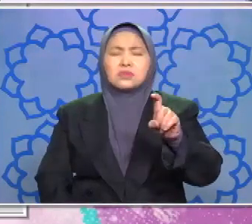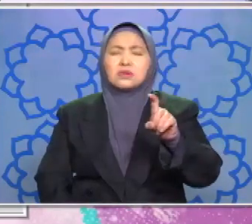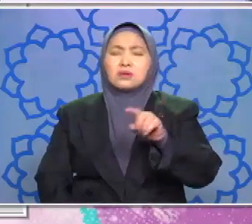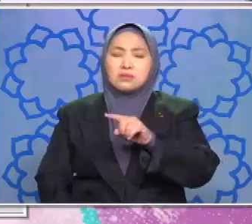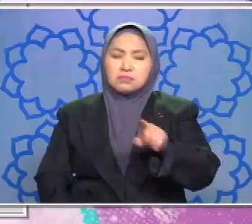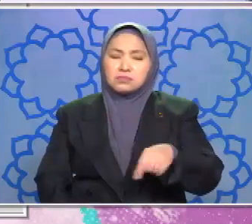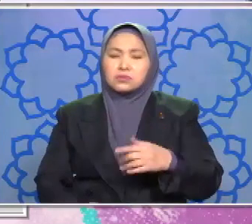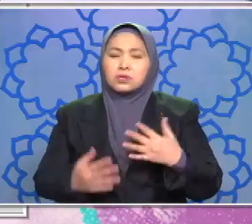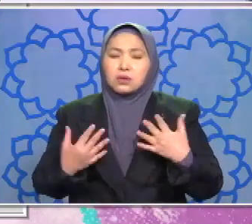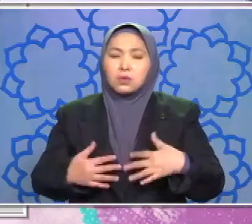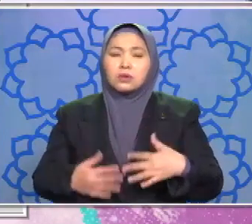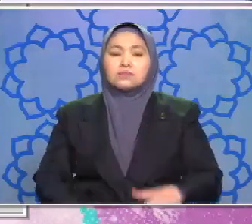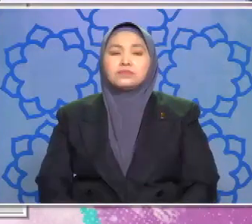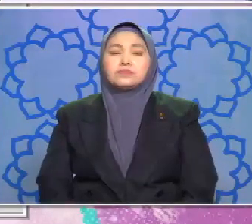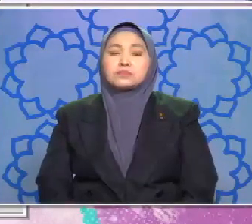واحد